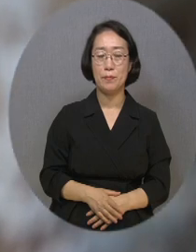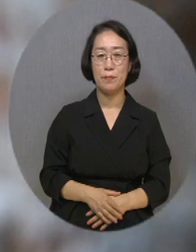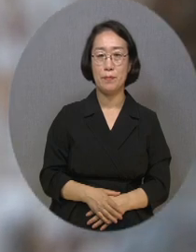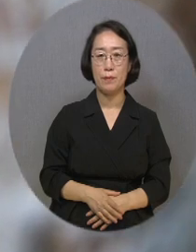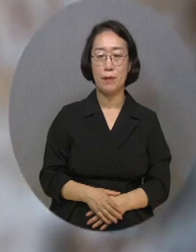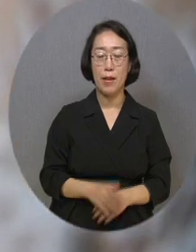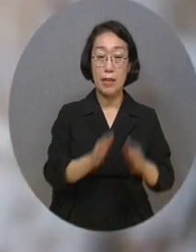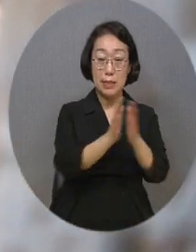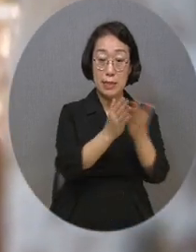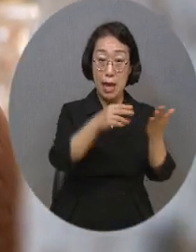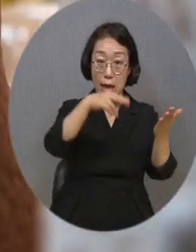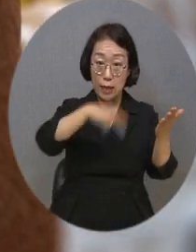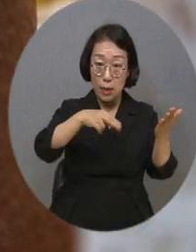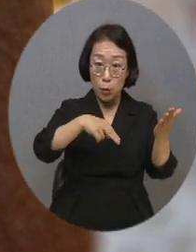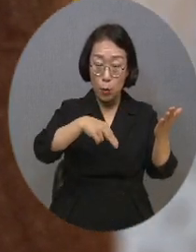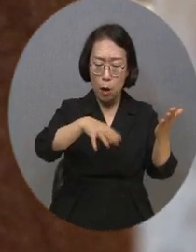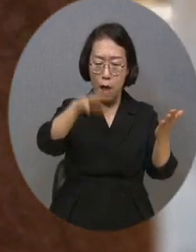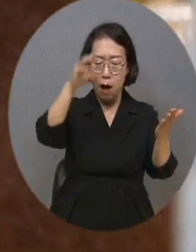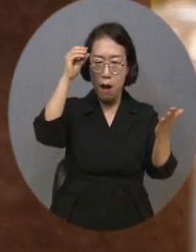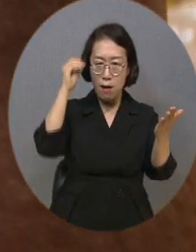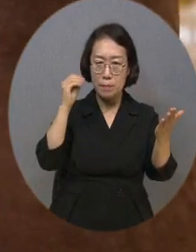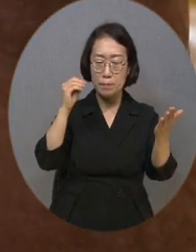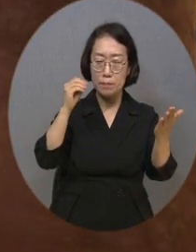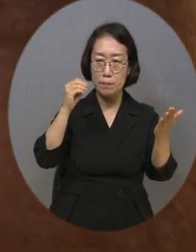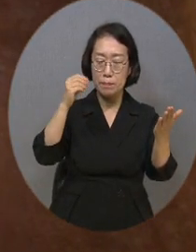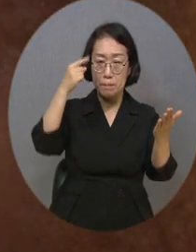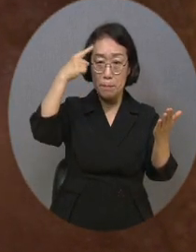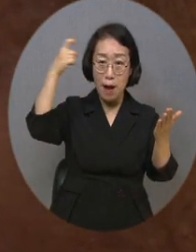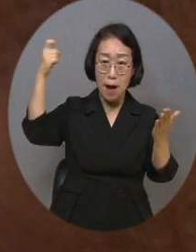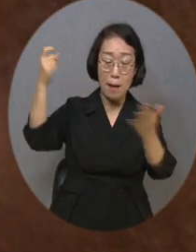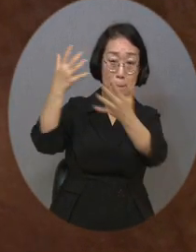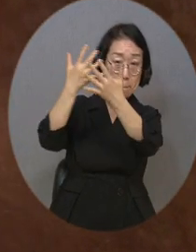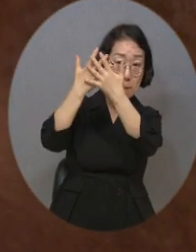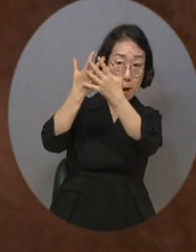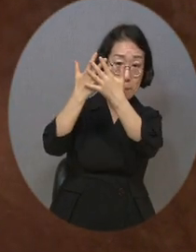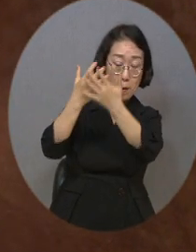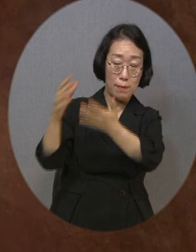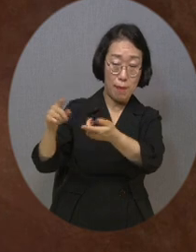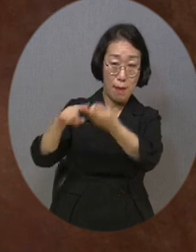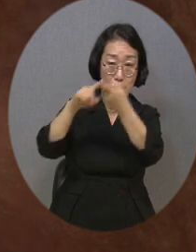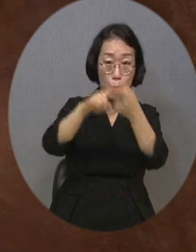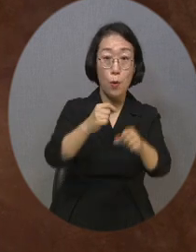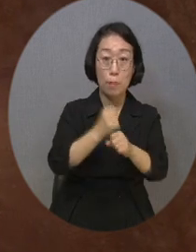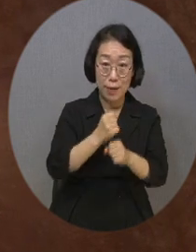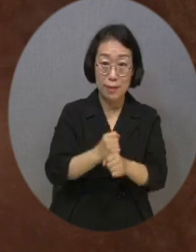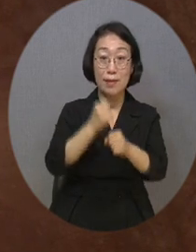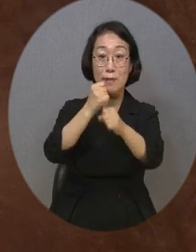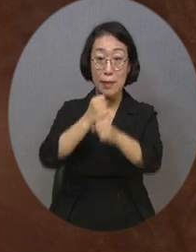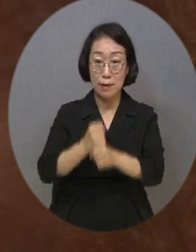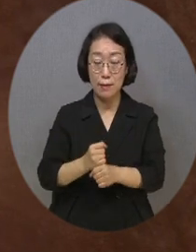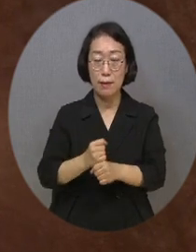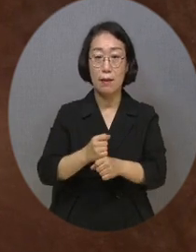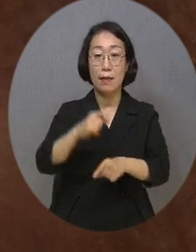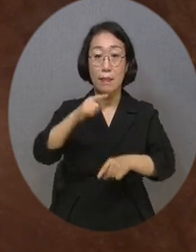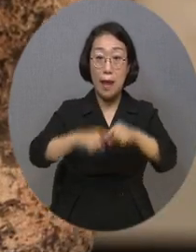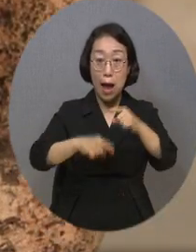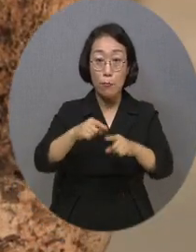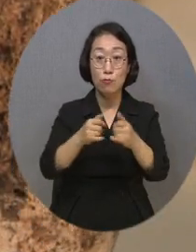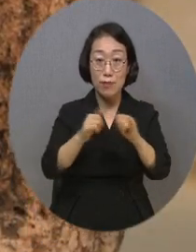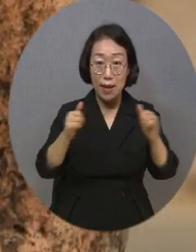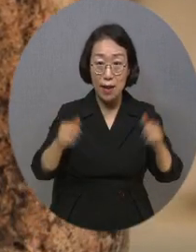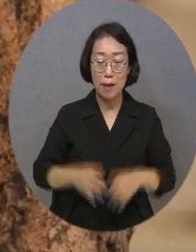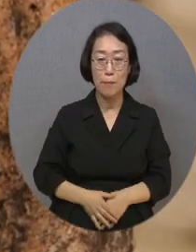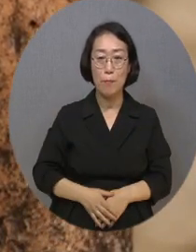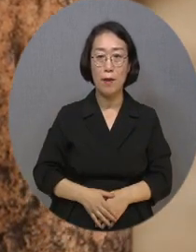주로 책이나 시집을 읽고 연상되는 장면을 작품으로 옮긴다는 작가는 나무 인간을 피노키오 작품의